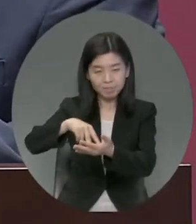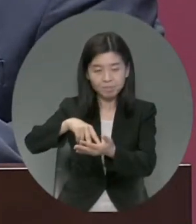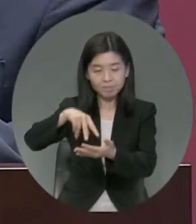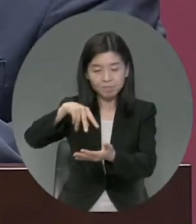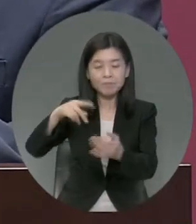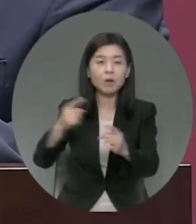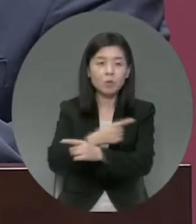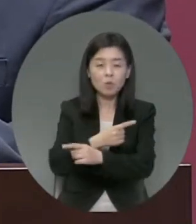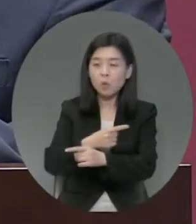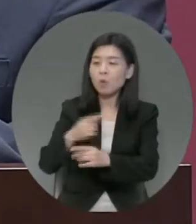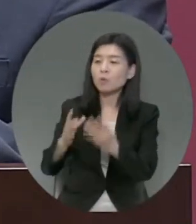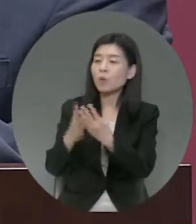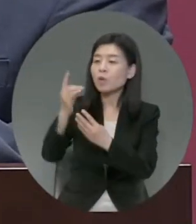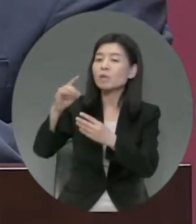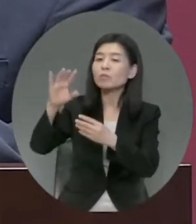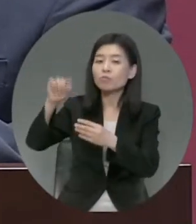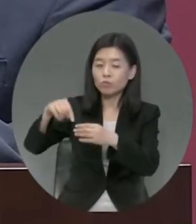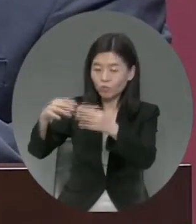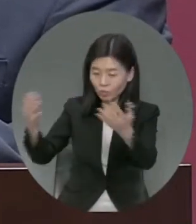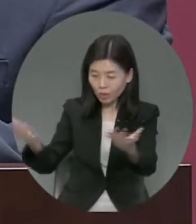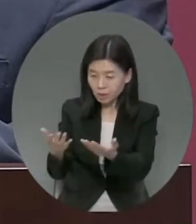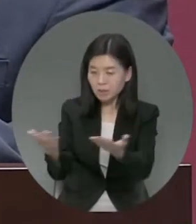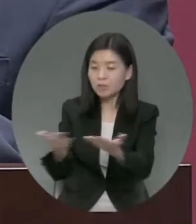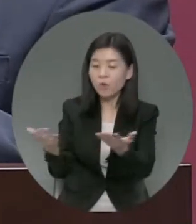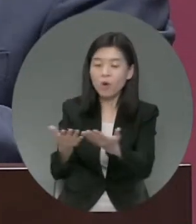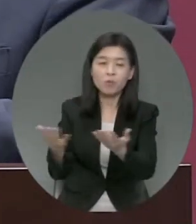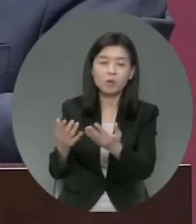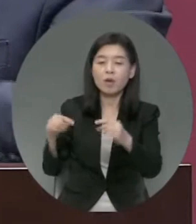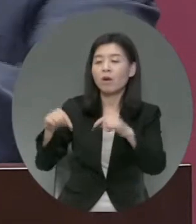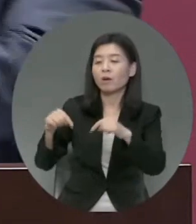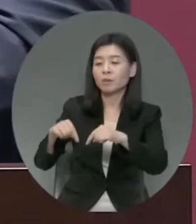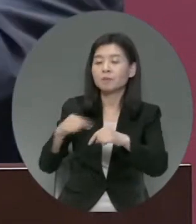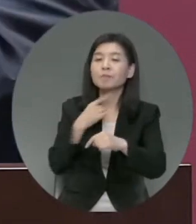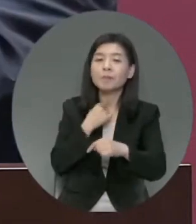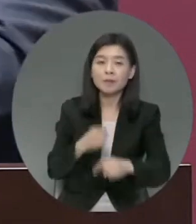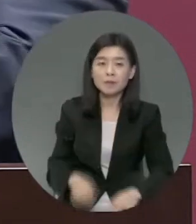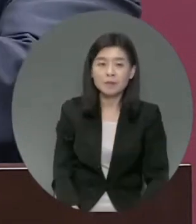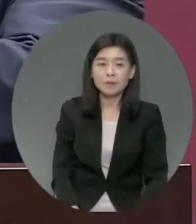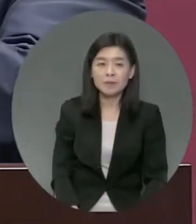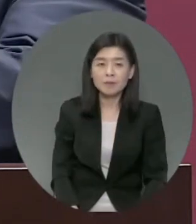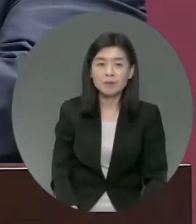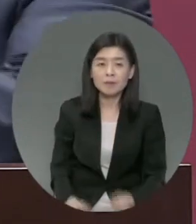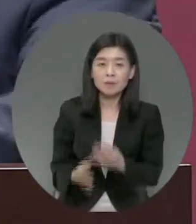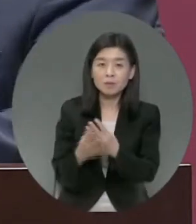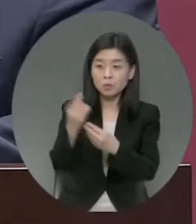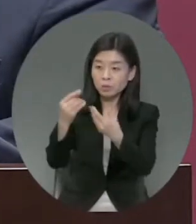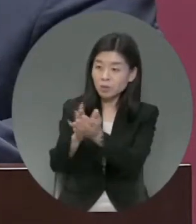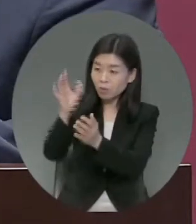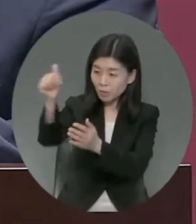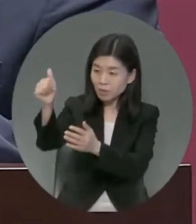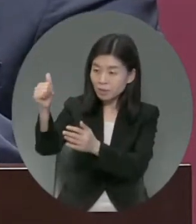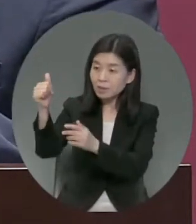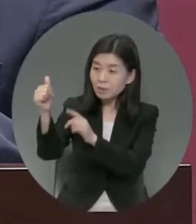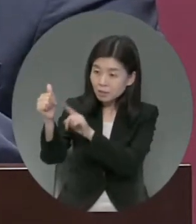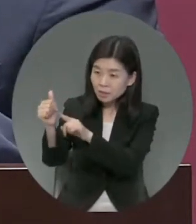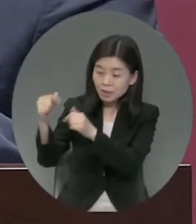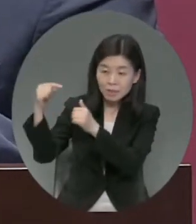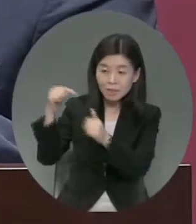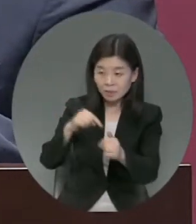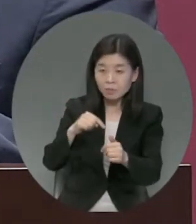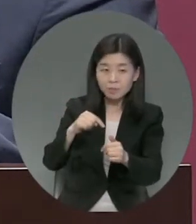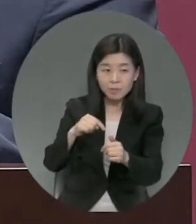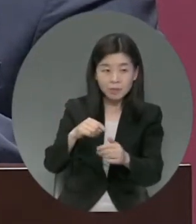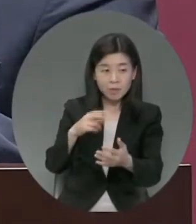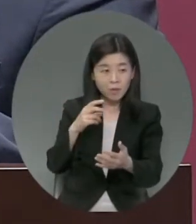직원들과 협의도 했습니다. 이것은 통일부 장관 지침에 의해서 바꿔진 것이죠? 통일부 장관이 그러니까